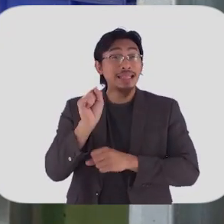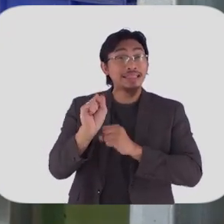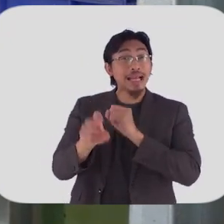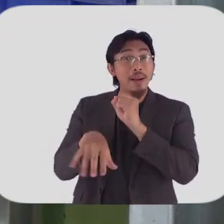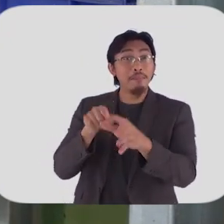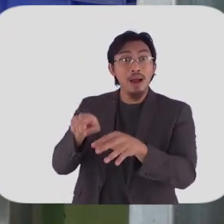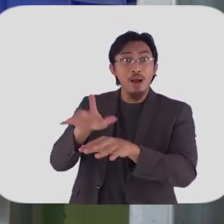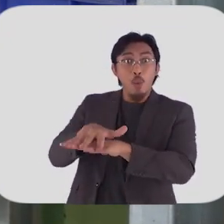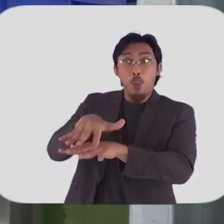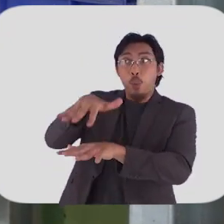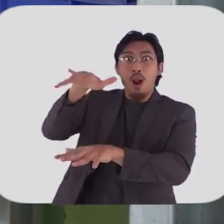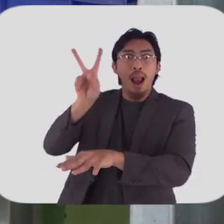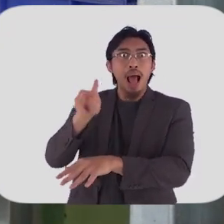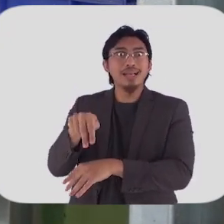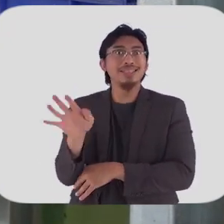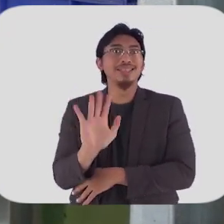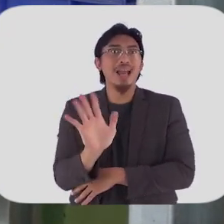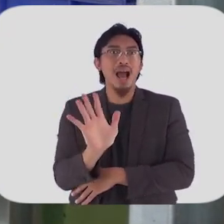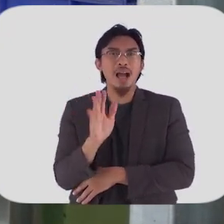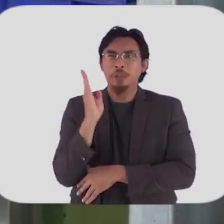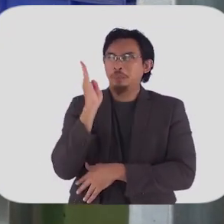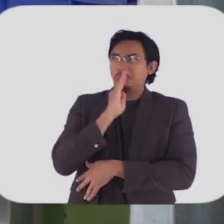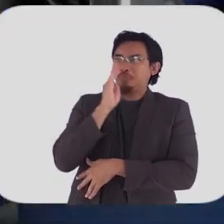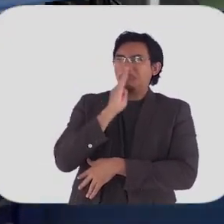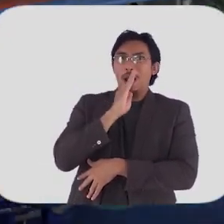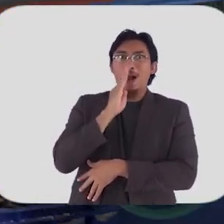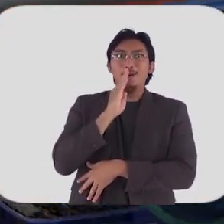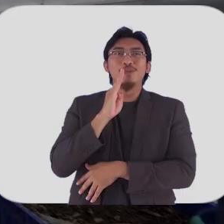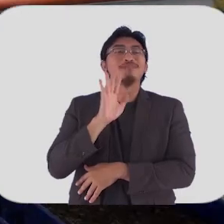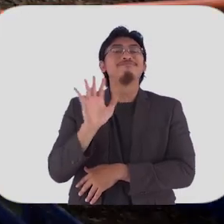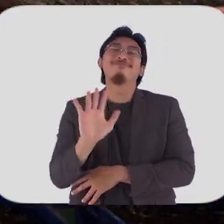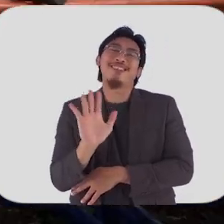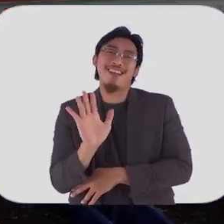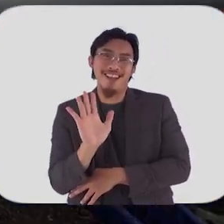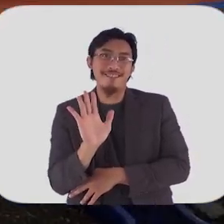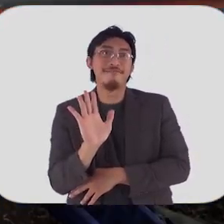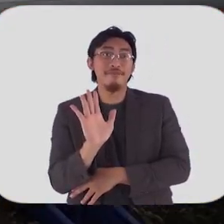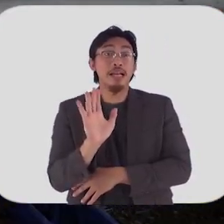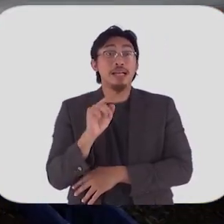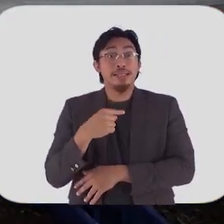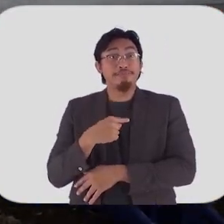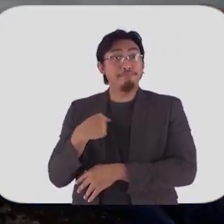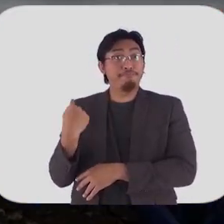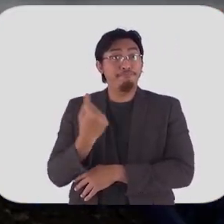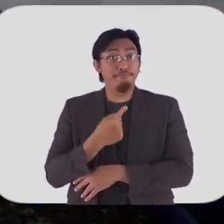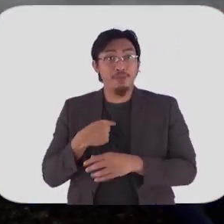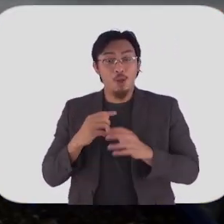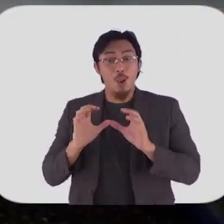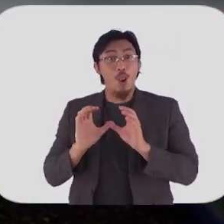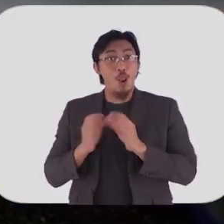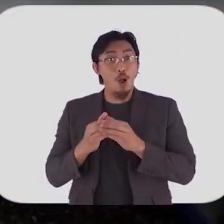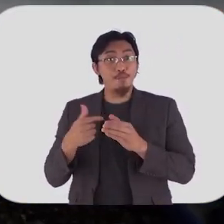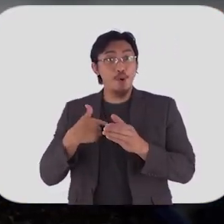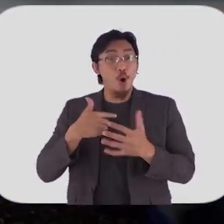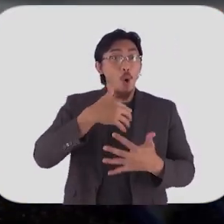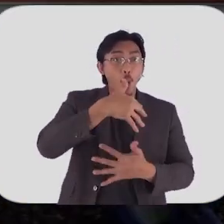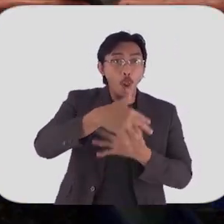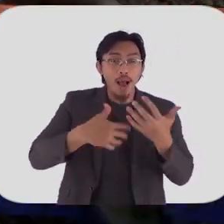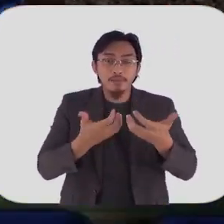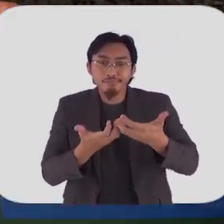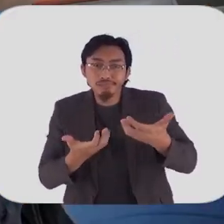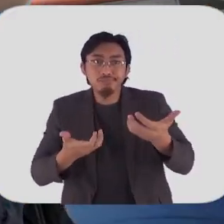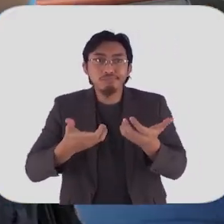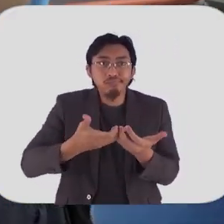itu saya lihat sampah tidak menumpuk lagi dan tidak menyebarkan bau. Ya, karena kami